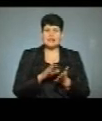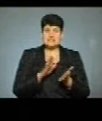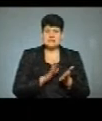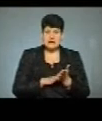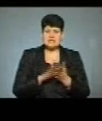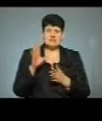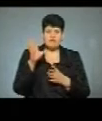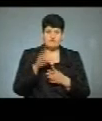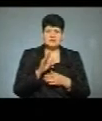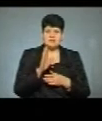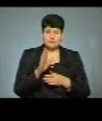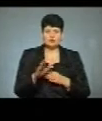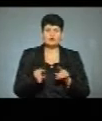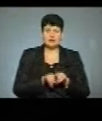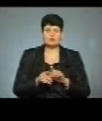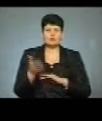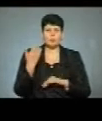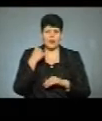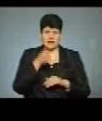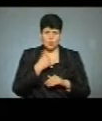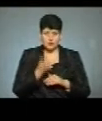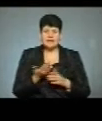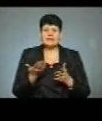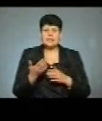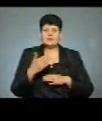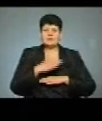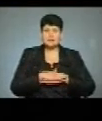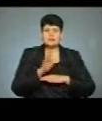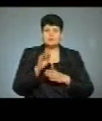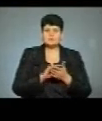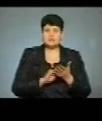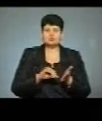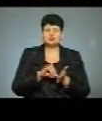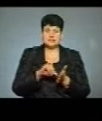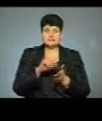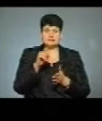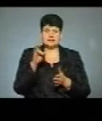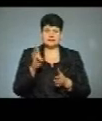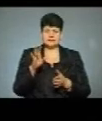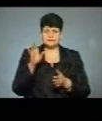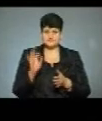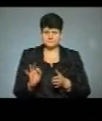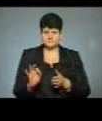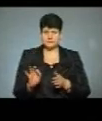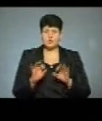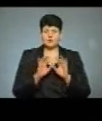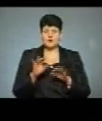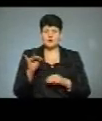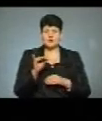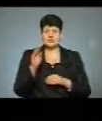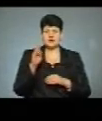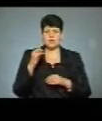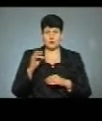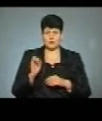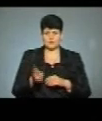все буде відбуватися як у попередні роки. Які предмети складатимуть учасники зовнішнього незалежного оцінювання, розповів Юрій